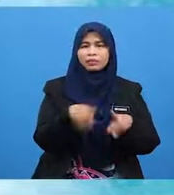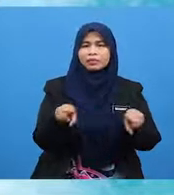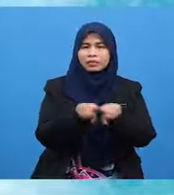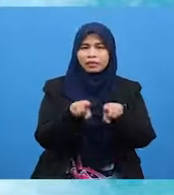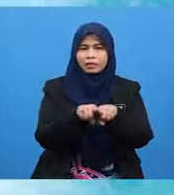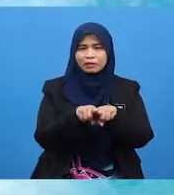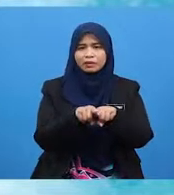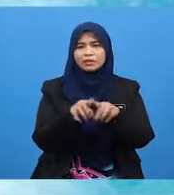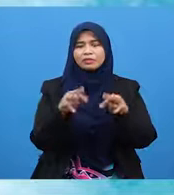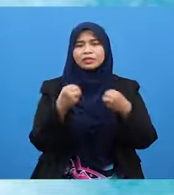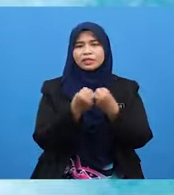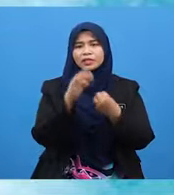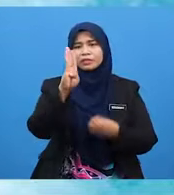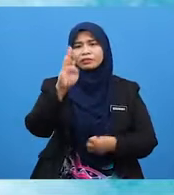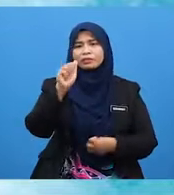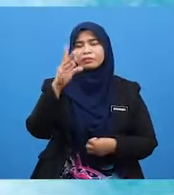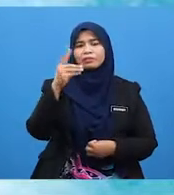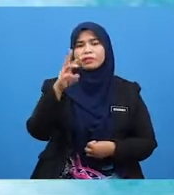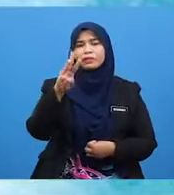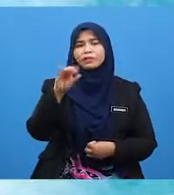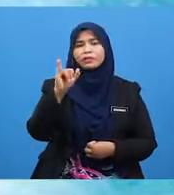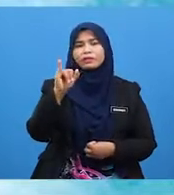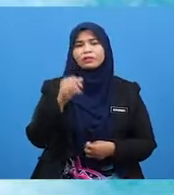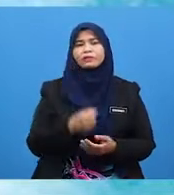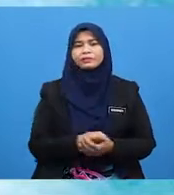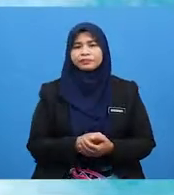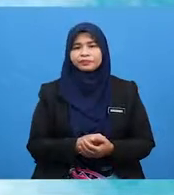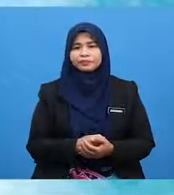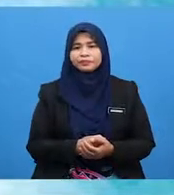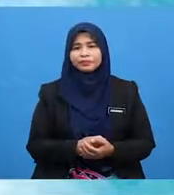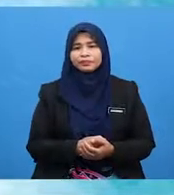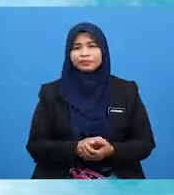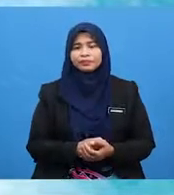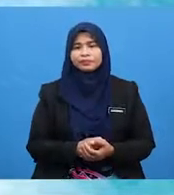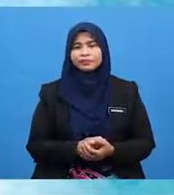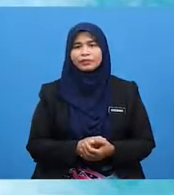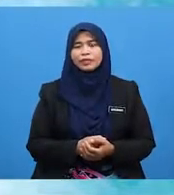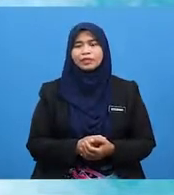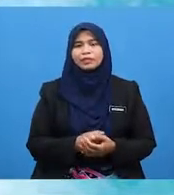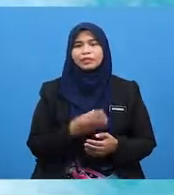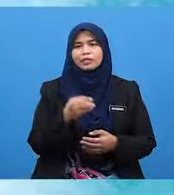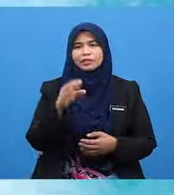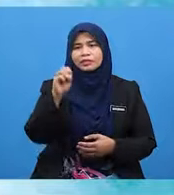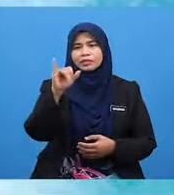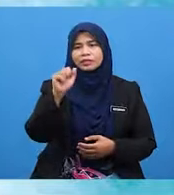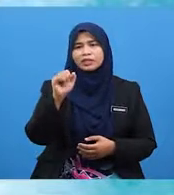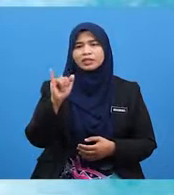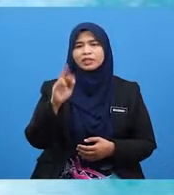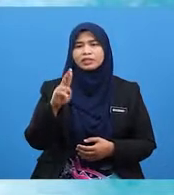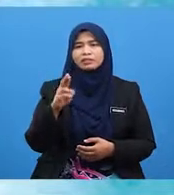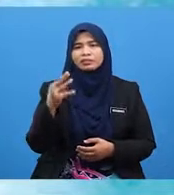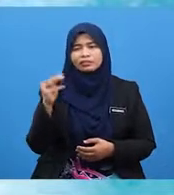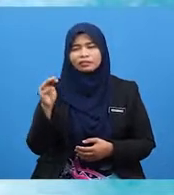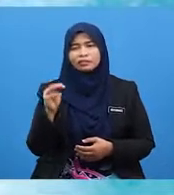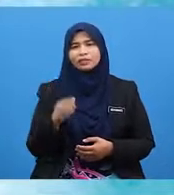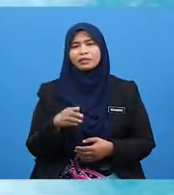masyarakat Badui yang terkenal dengan kefasihan dan kemurnian bahasa serta syair-syair mereka.